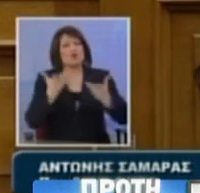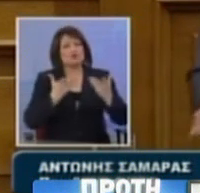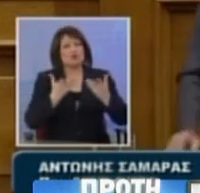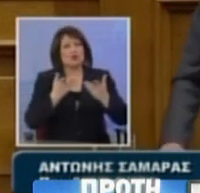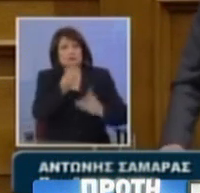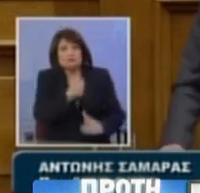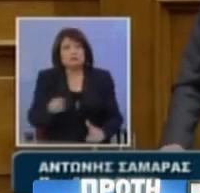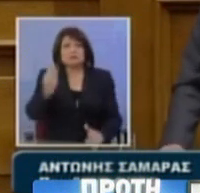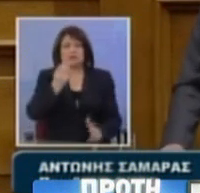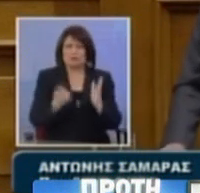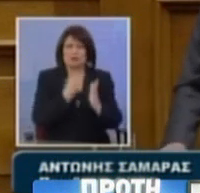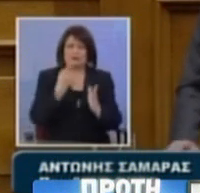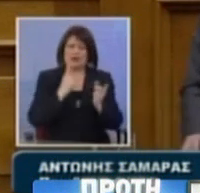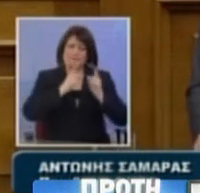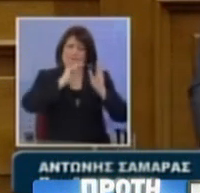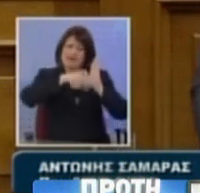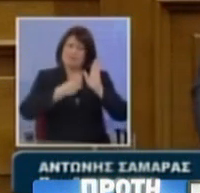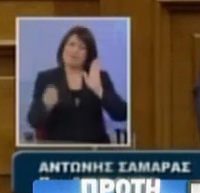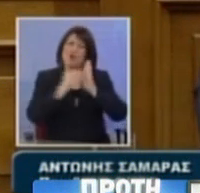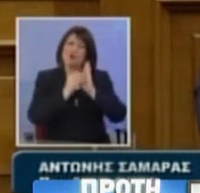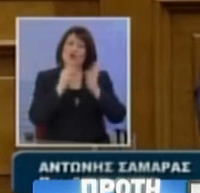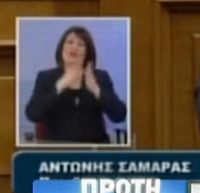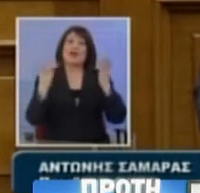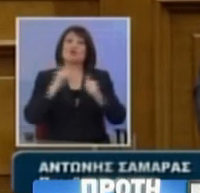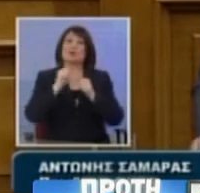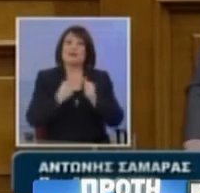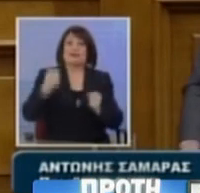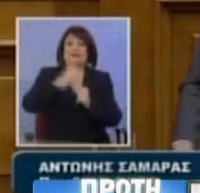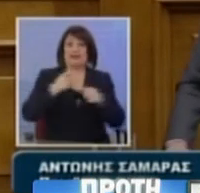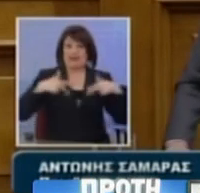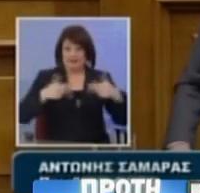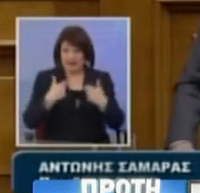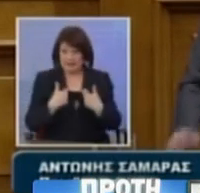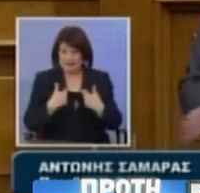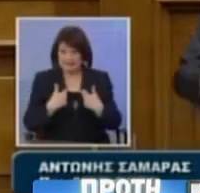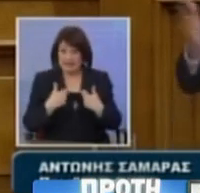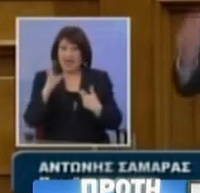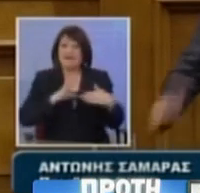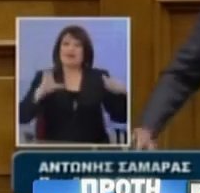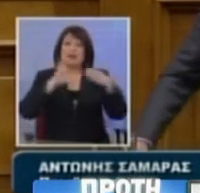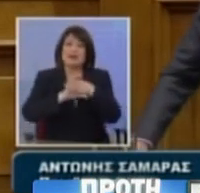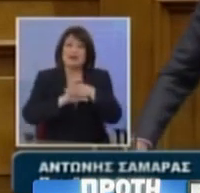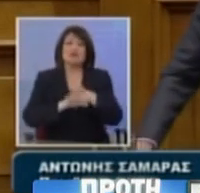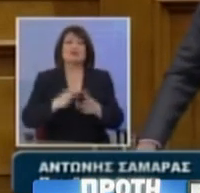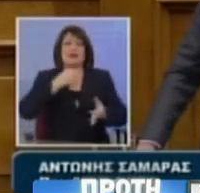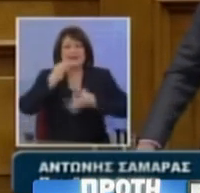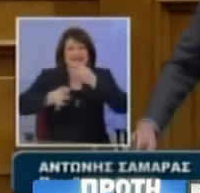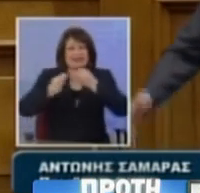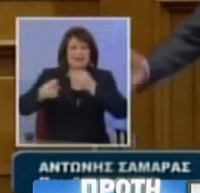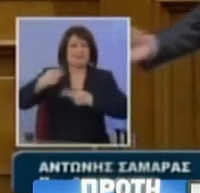μπήκαμε στα μνημόνια. Πριν 18 μήνες όταν αναλάβαμε, οι εταίροι μας αντίκρουαν κάθε επιχείρημα λέγοντας